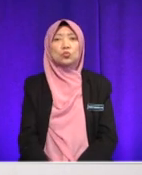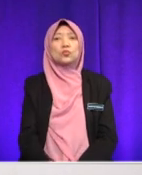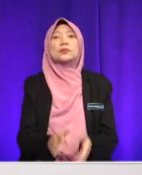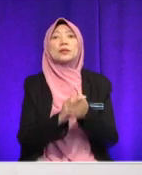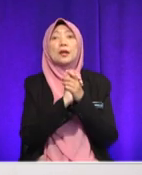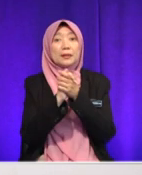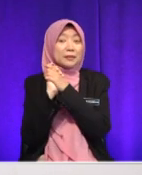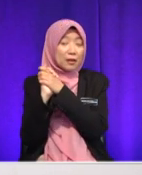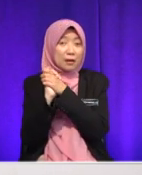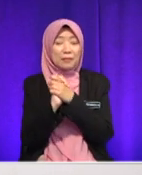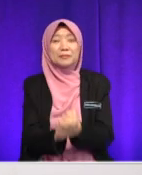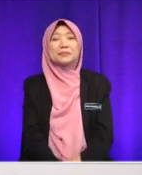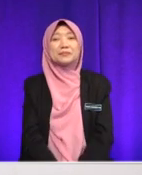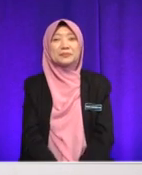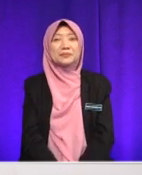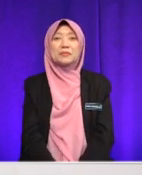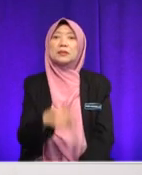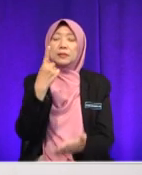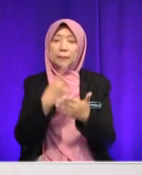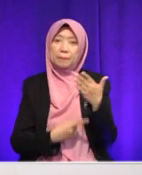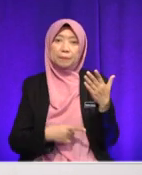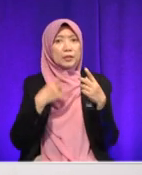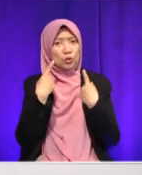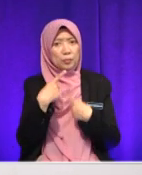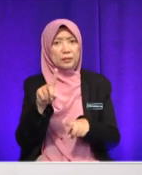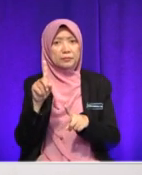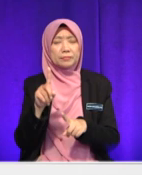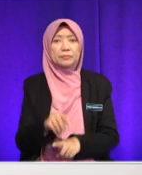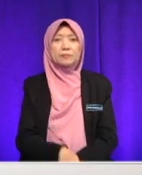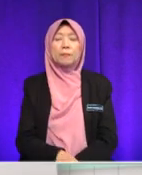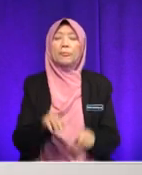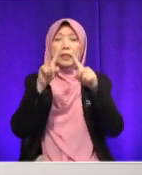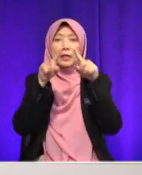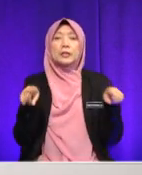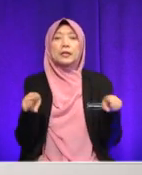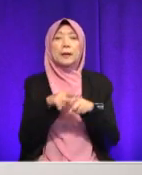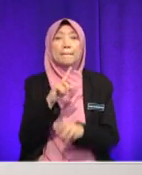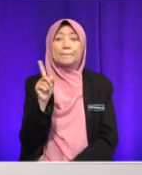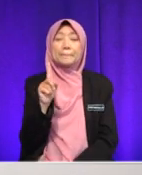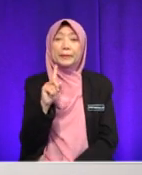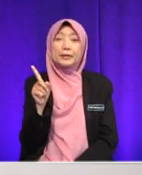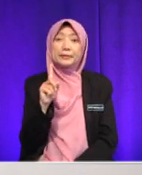tanya. Okey, jadi apakah jawapan Charlene? Segitiga mana?